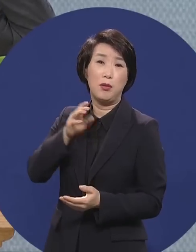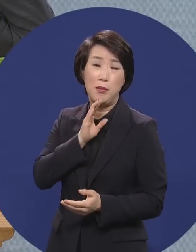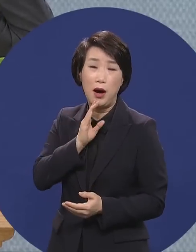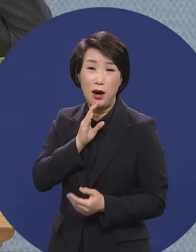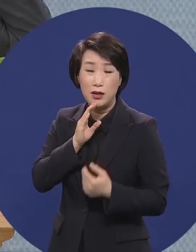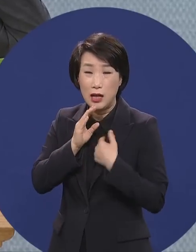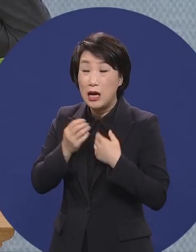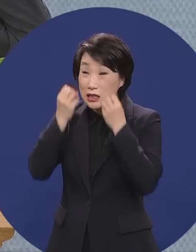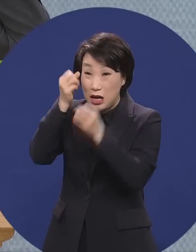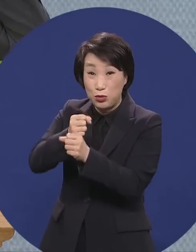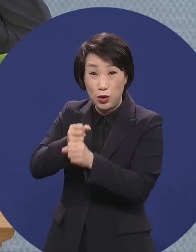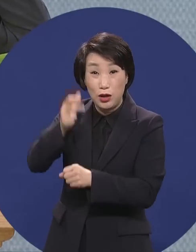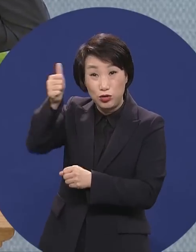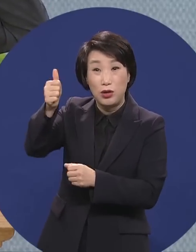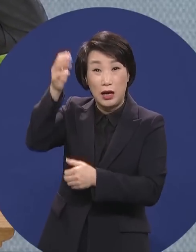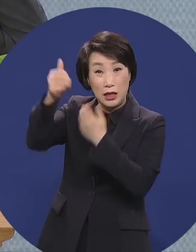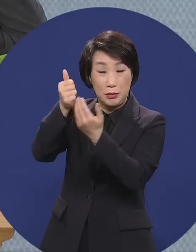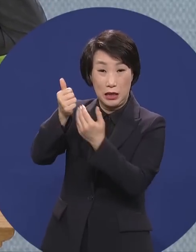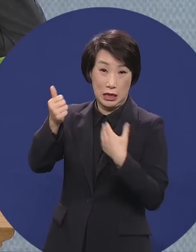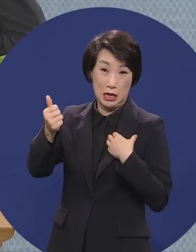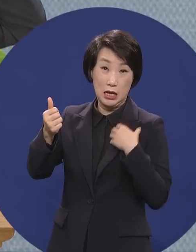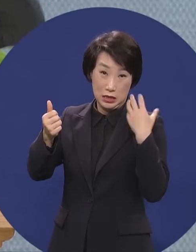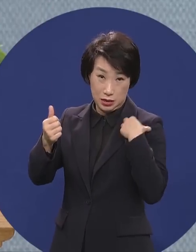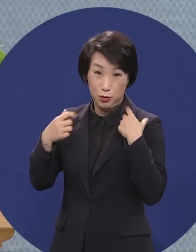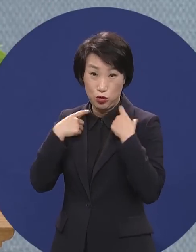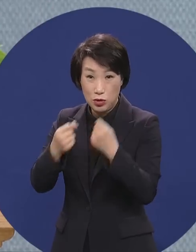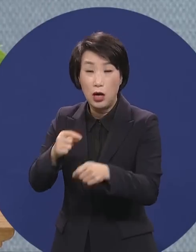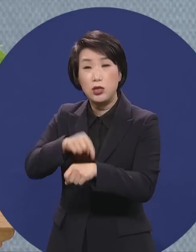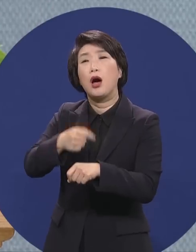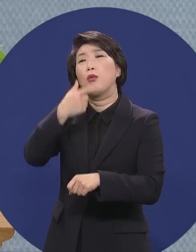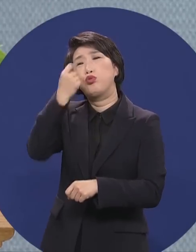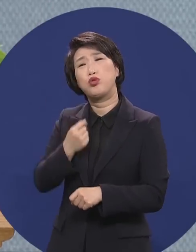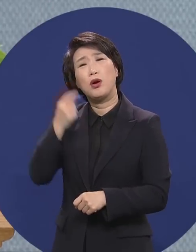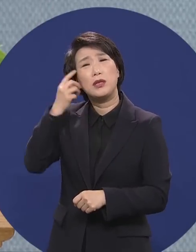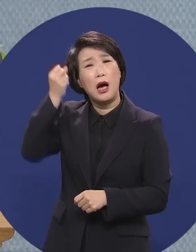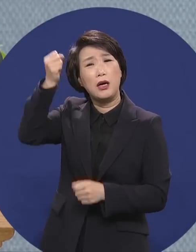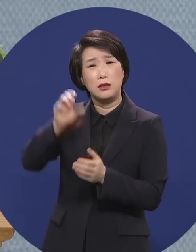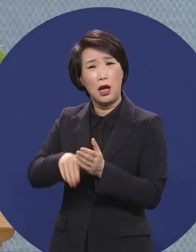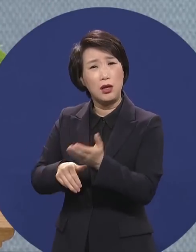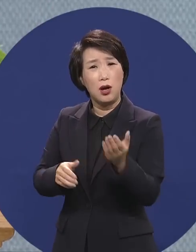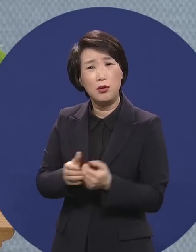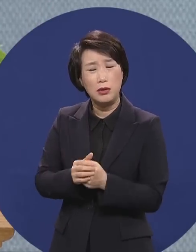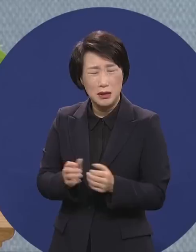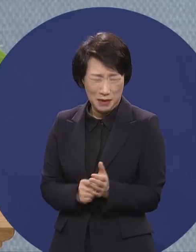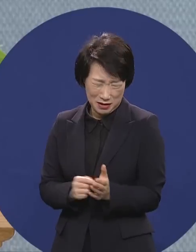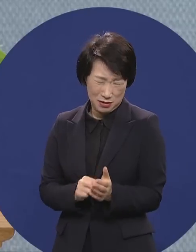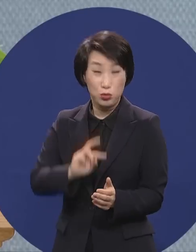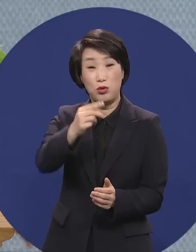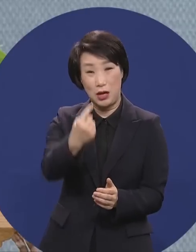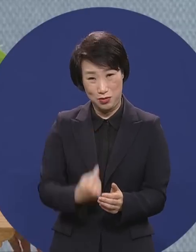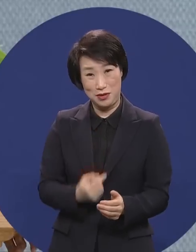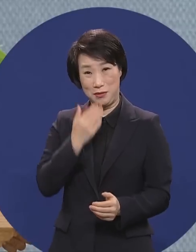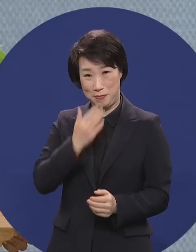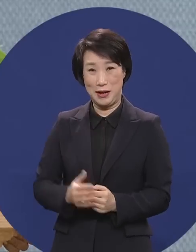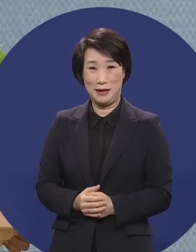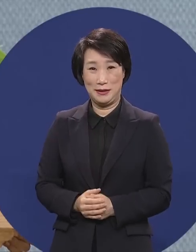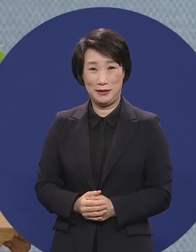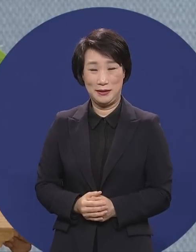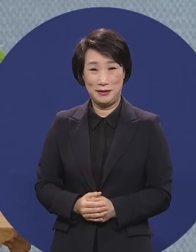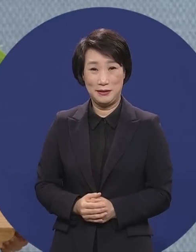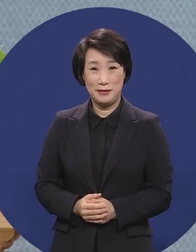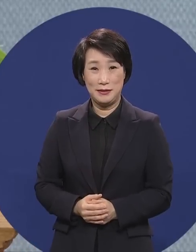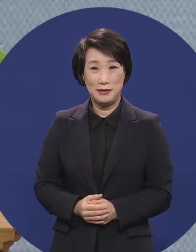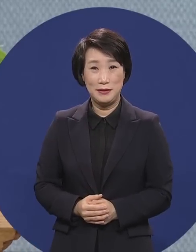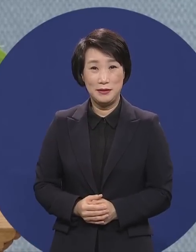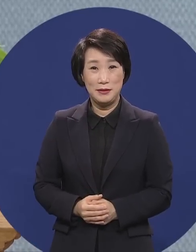창조하신 창조자 앞에 직분을 지키기도 시간이 모자라다고 생각할 때 급히 돌아와라 이 말입니다.